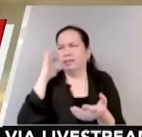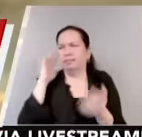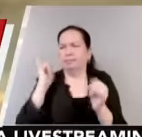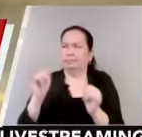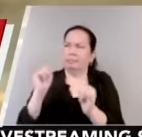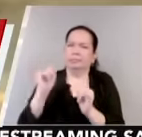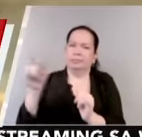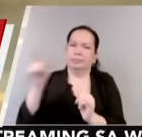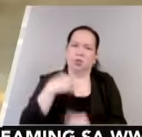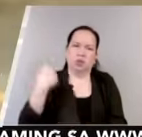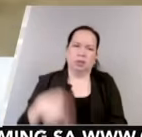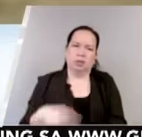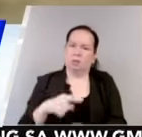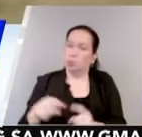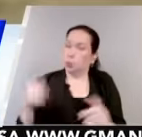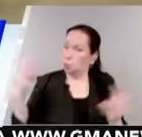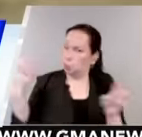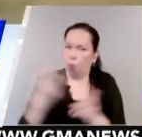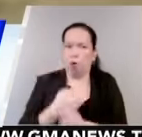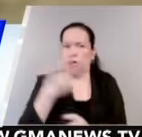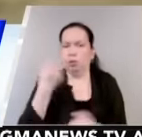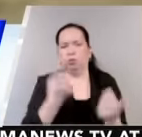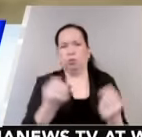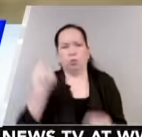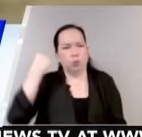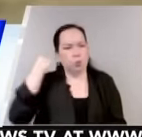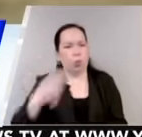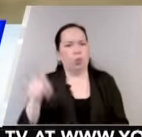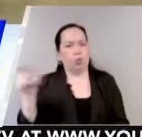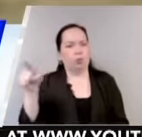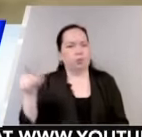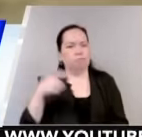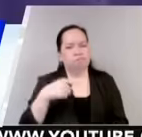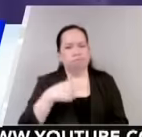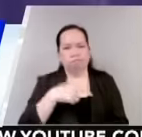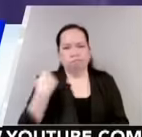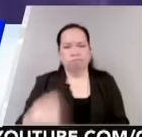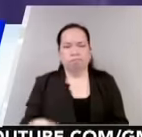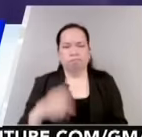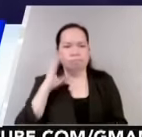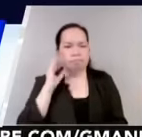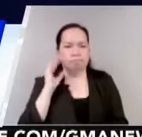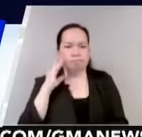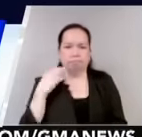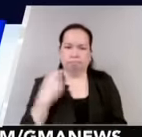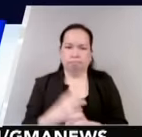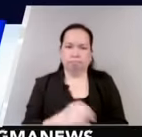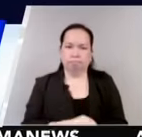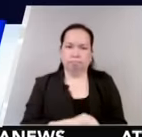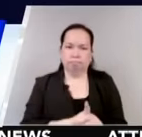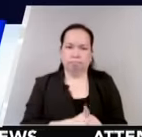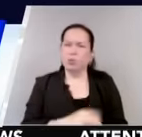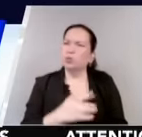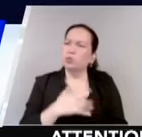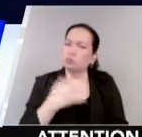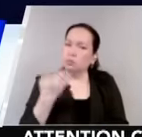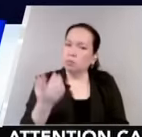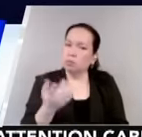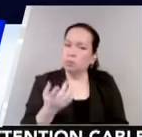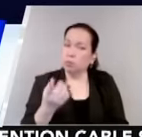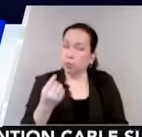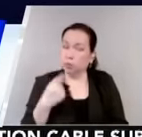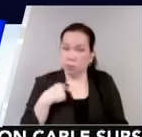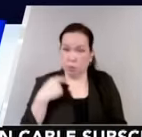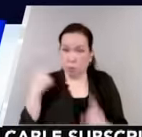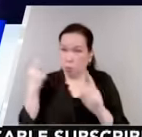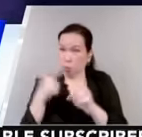na raw sa tingin nila ang pinakamatindi nilang naranasan. Sir, would you say really it aims to harm them talaga,